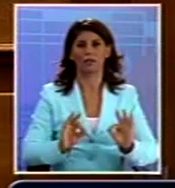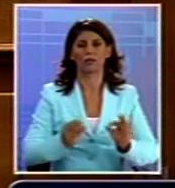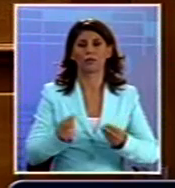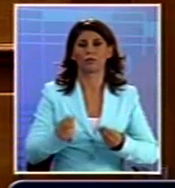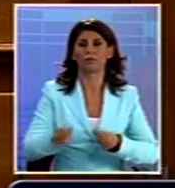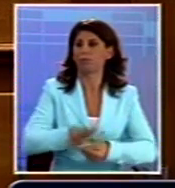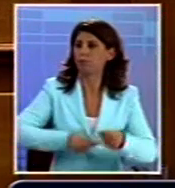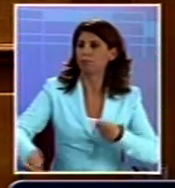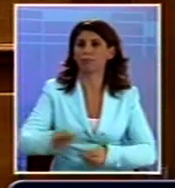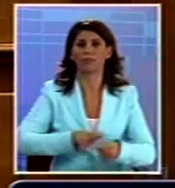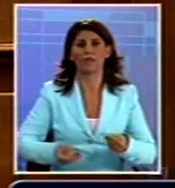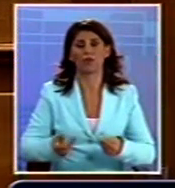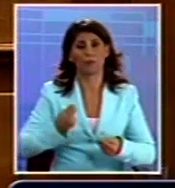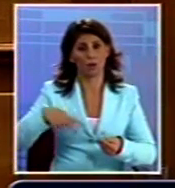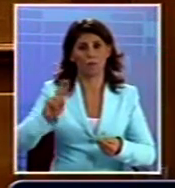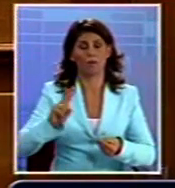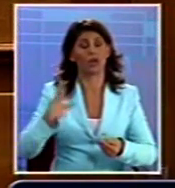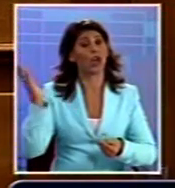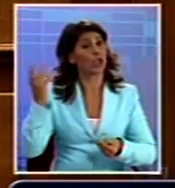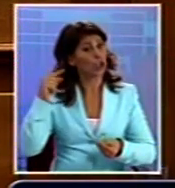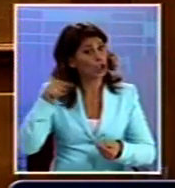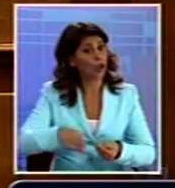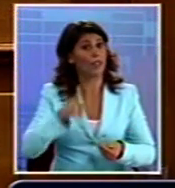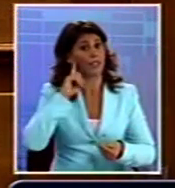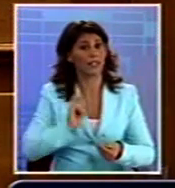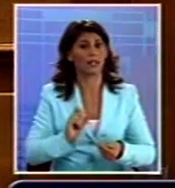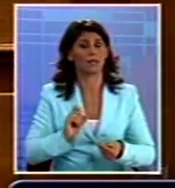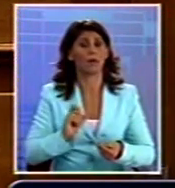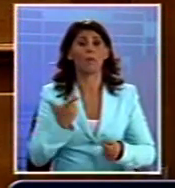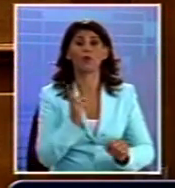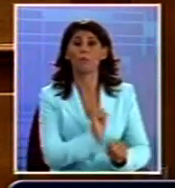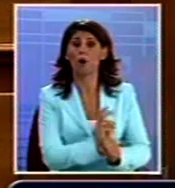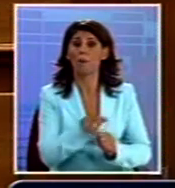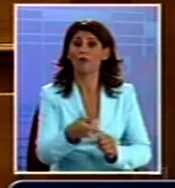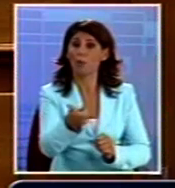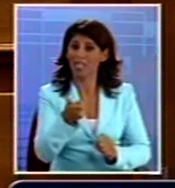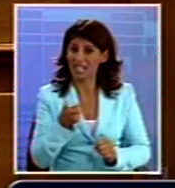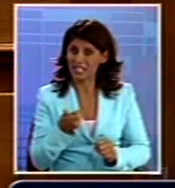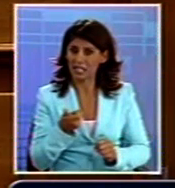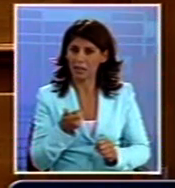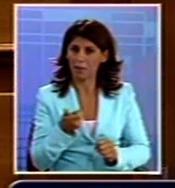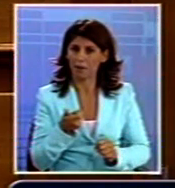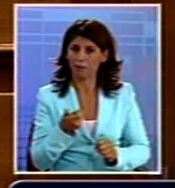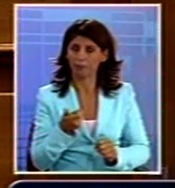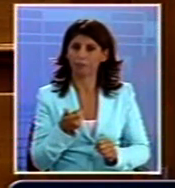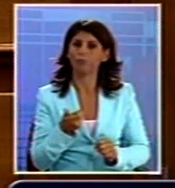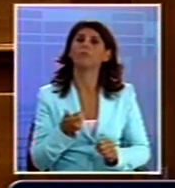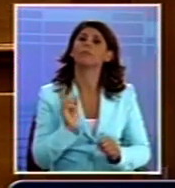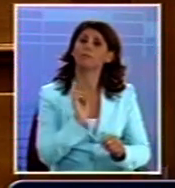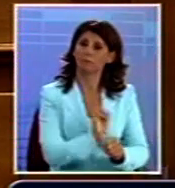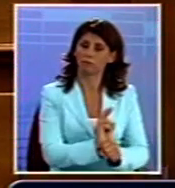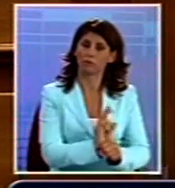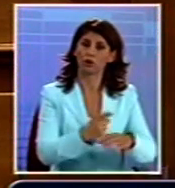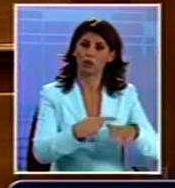περισσότερη ρευστότητα. Τότε θα ξέρουμε και πόσο υπόλοιπο από αυτό που δανειστήκαμε και παραμένει